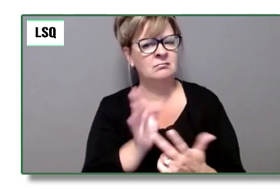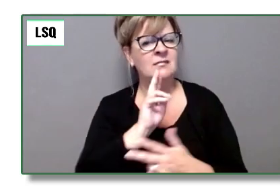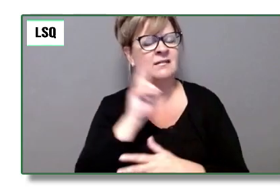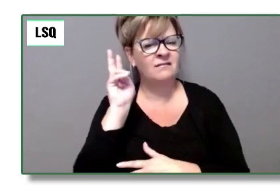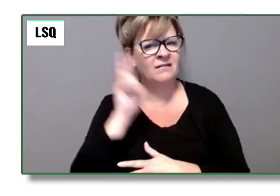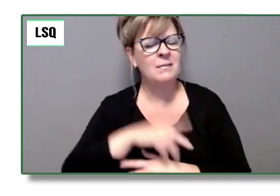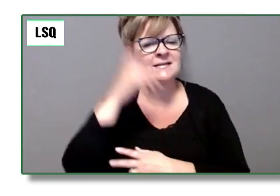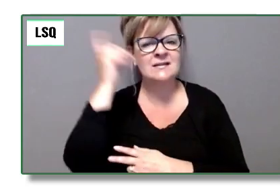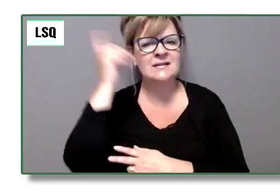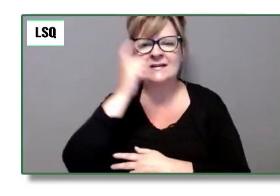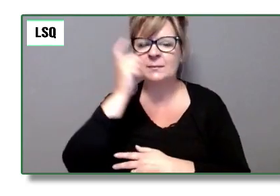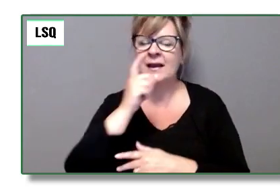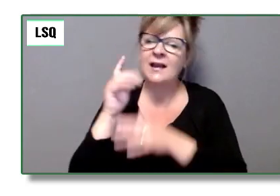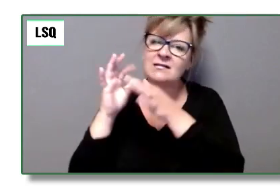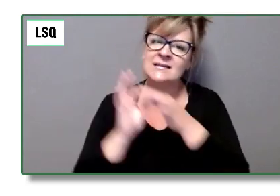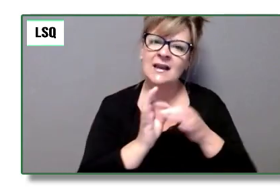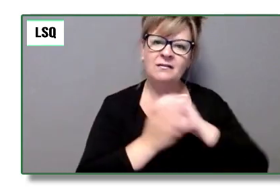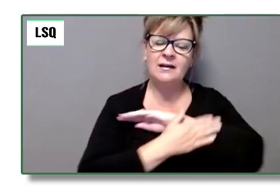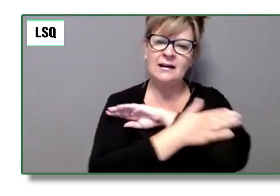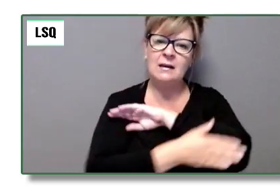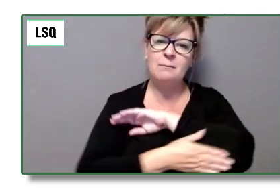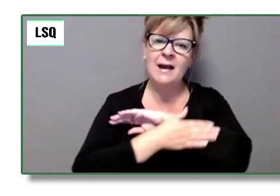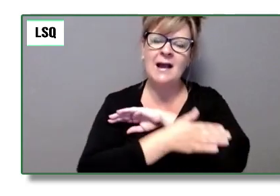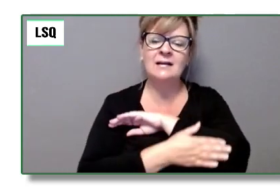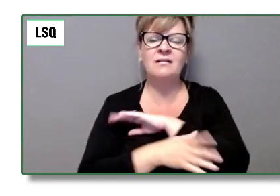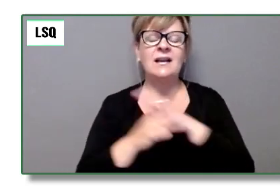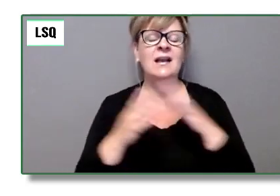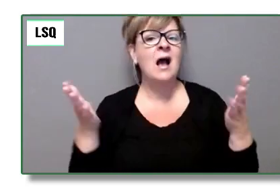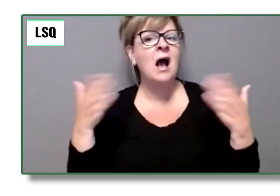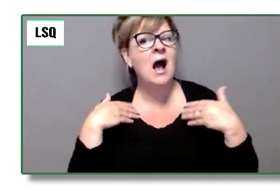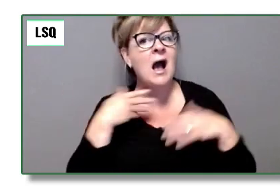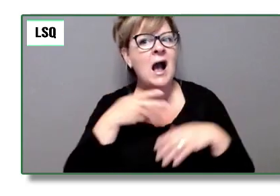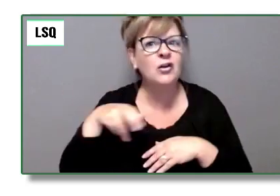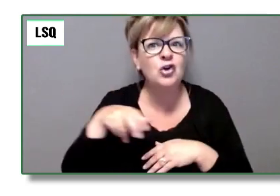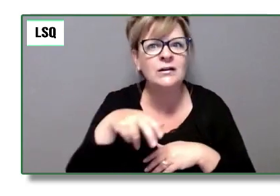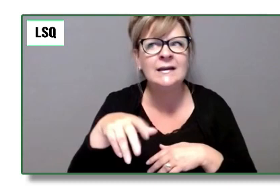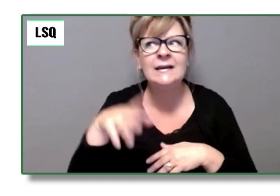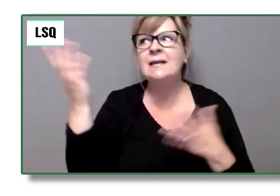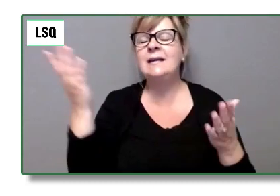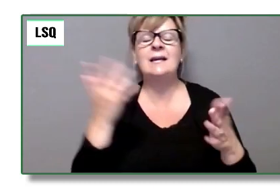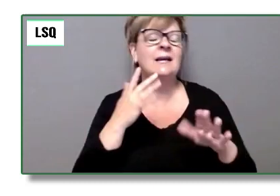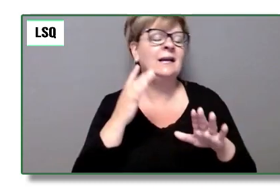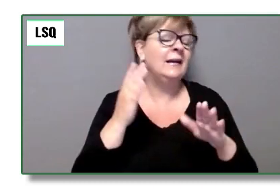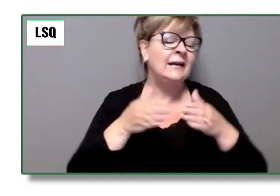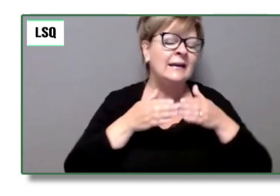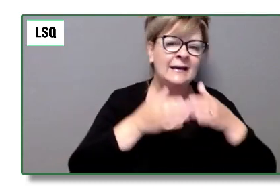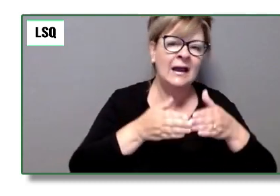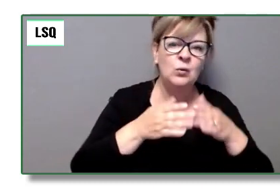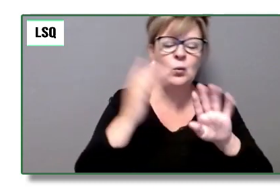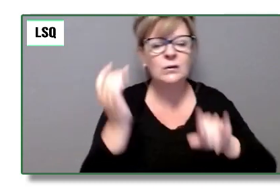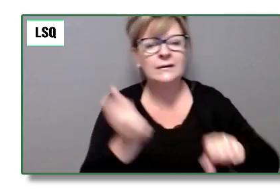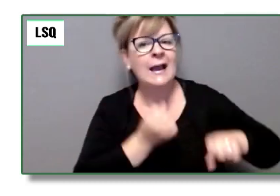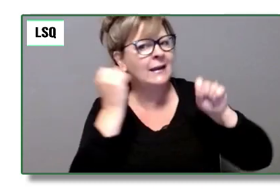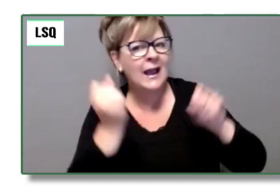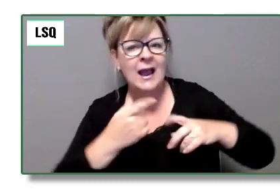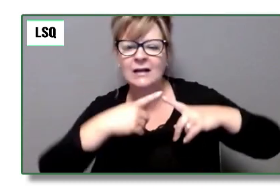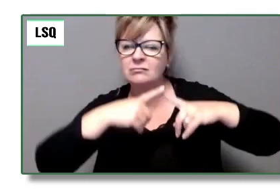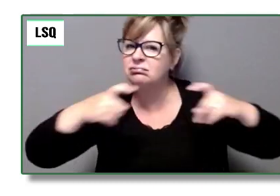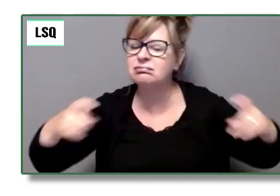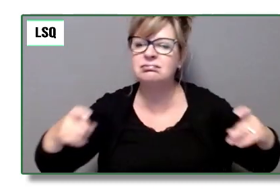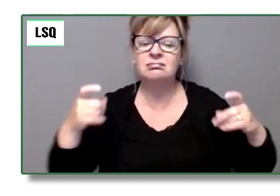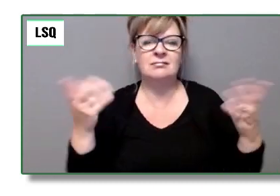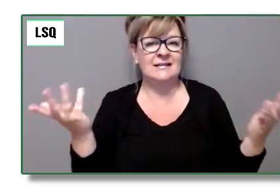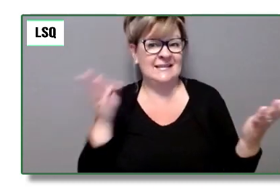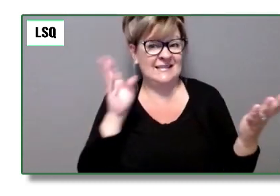voile, être sur des bateaux, c'est ce que nous faisons lorsqu'on se rend à des parcs. C'est vraiment ce que nous faisons. C'est ce qui permet